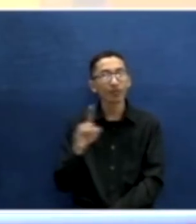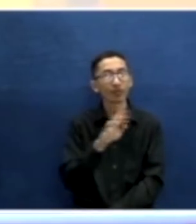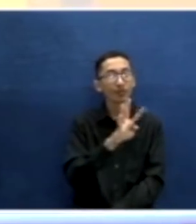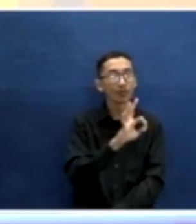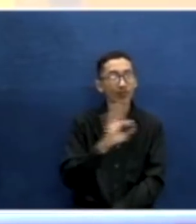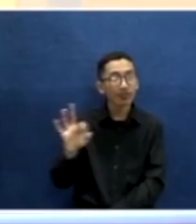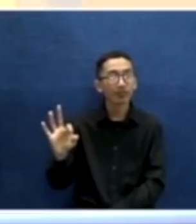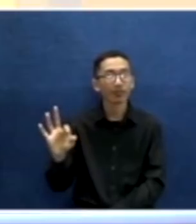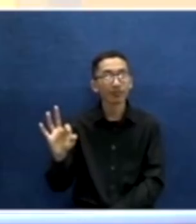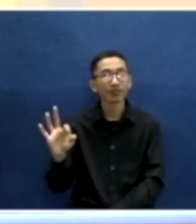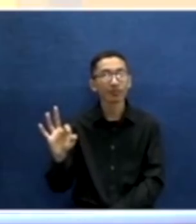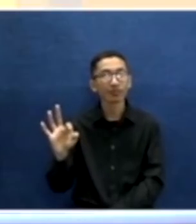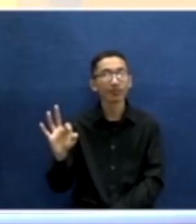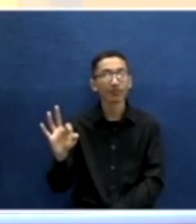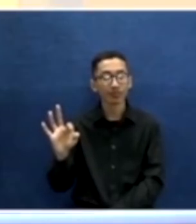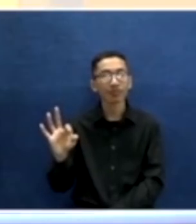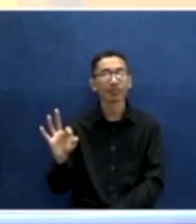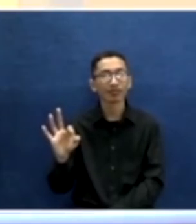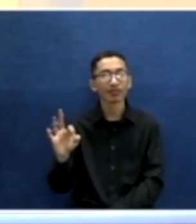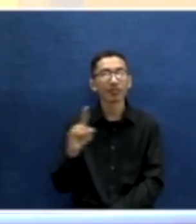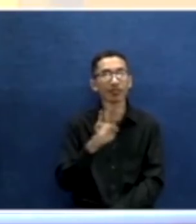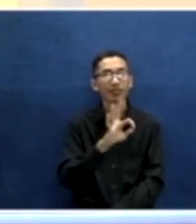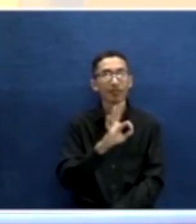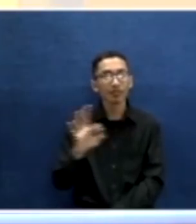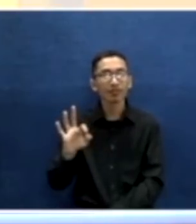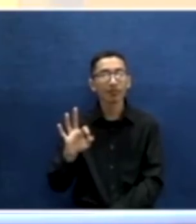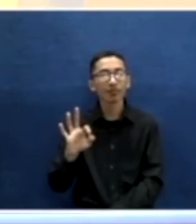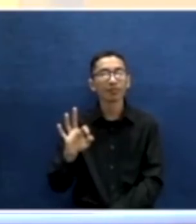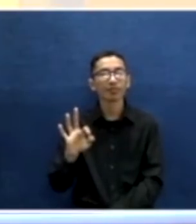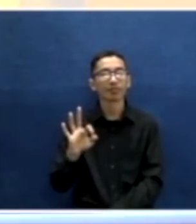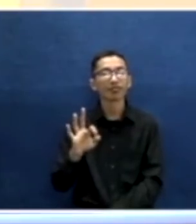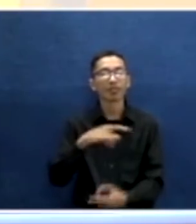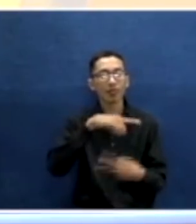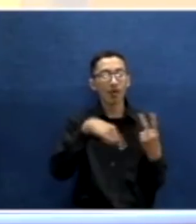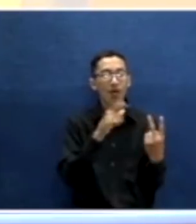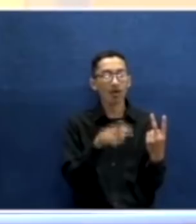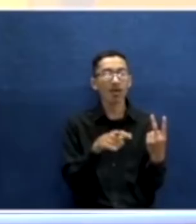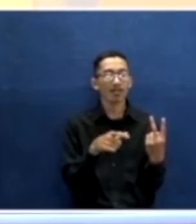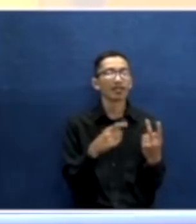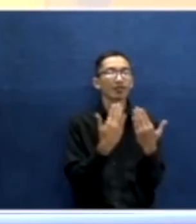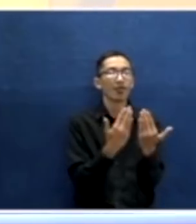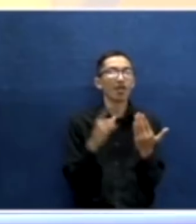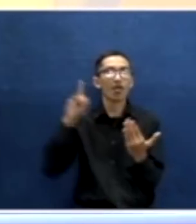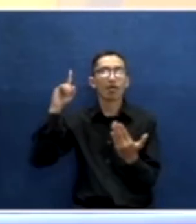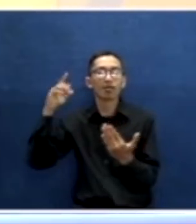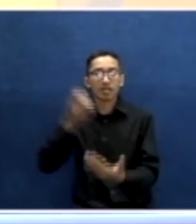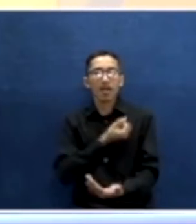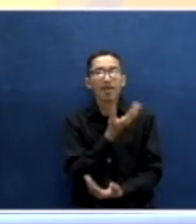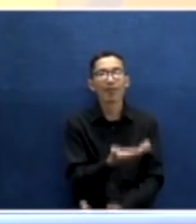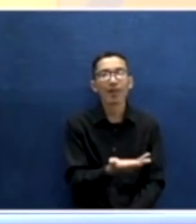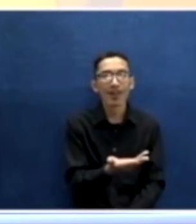140.000 Siapa yang paling Mustajab kalau berdoa saat bin Abi waqos kalau beliau sudah berdoa mengangkat